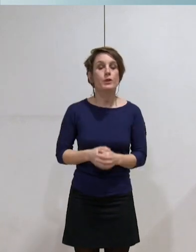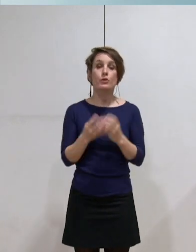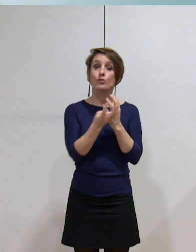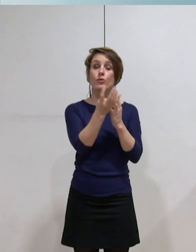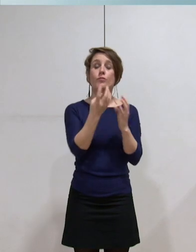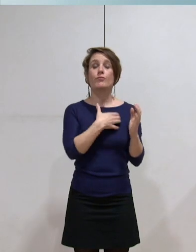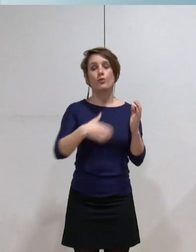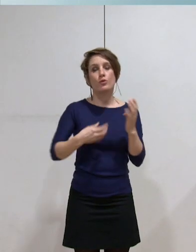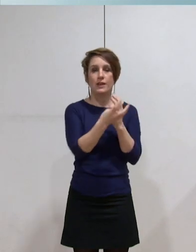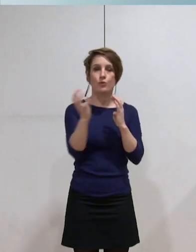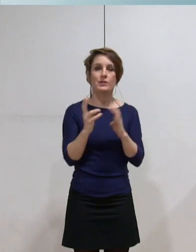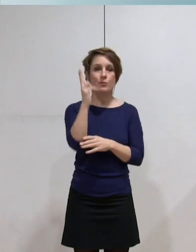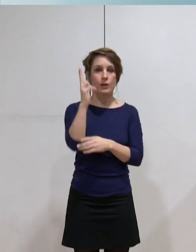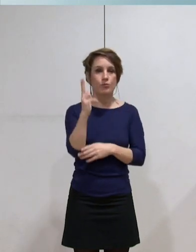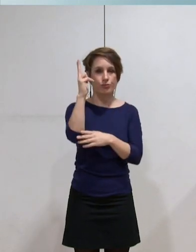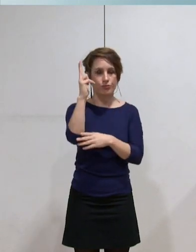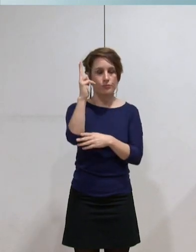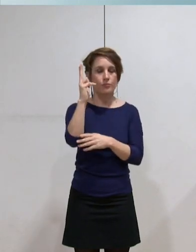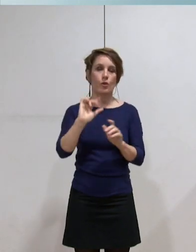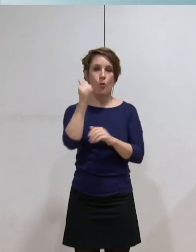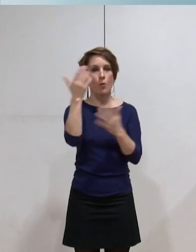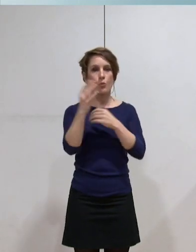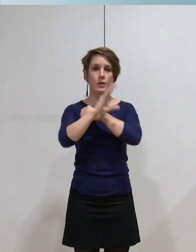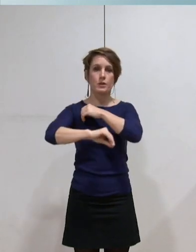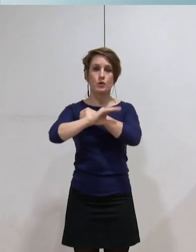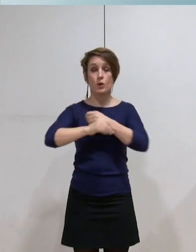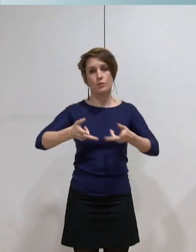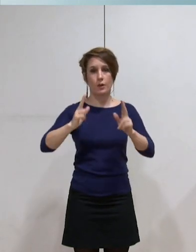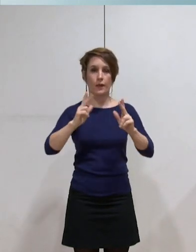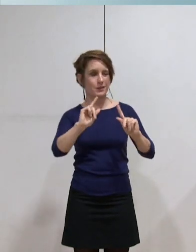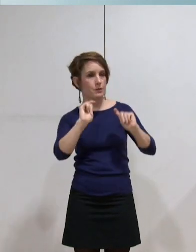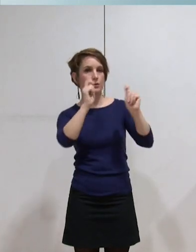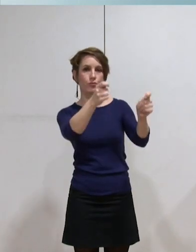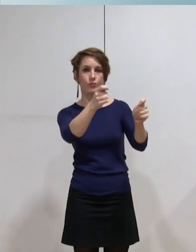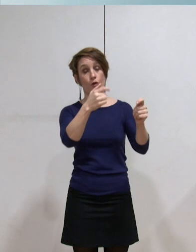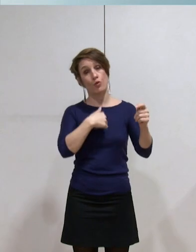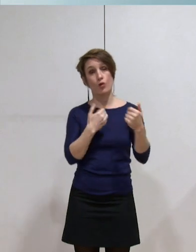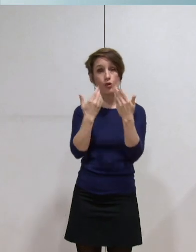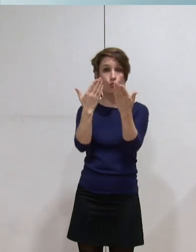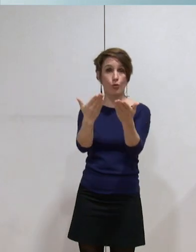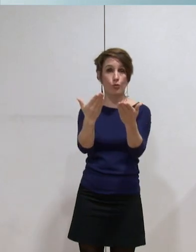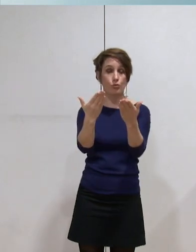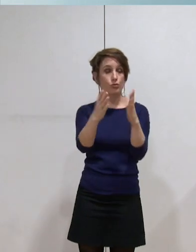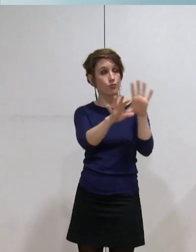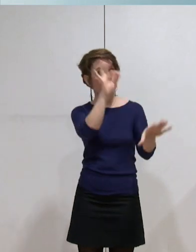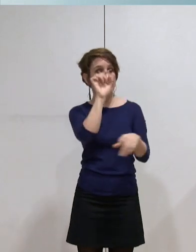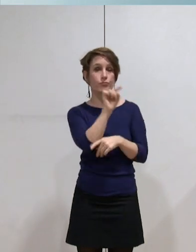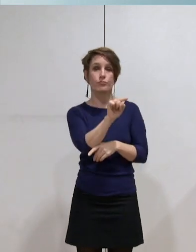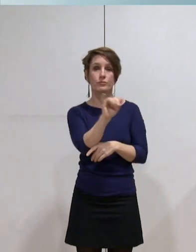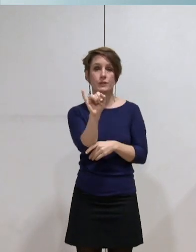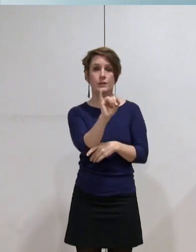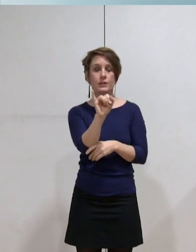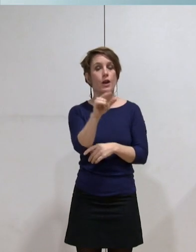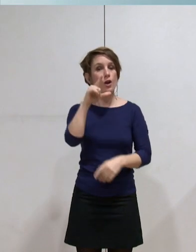du conseil municipal avec la désignation du secrétaire de séance et je vous propose donc de